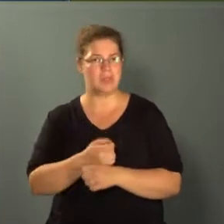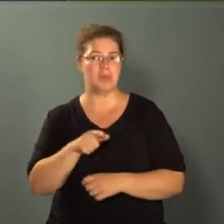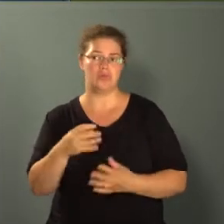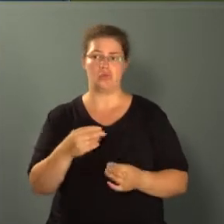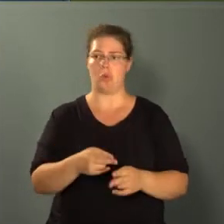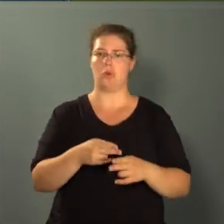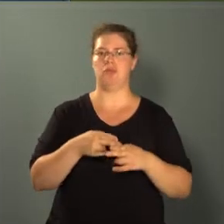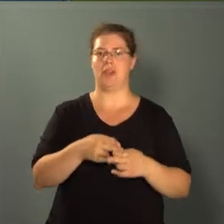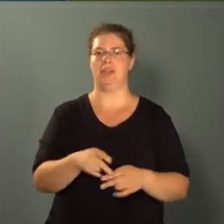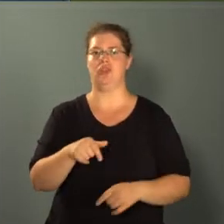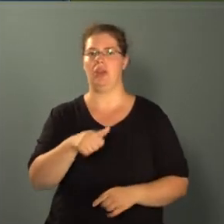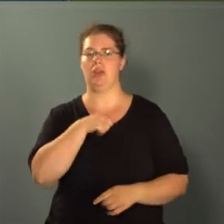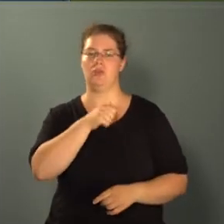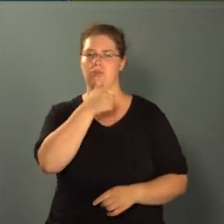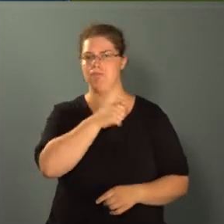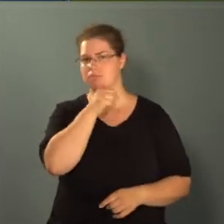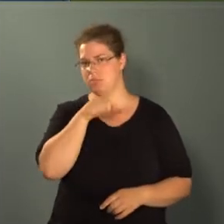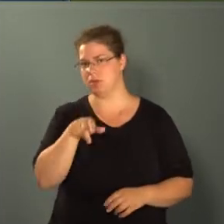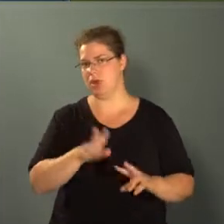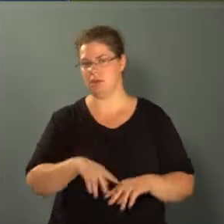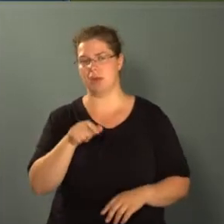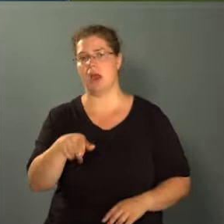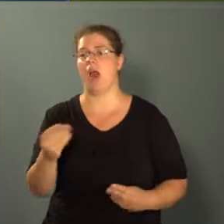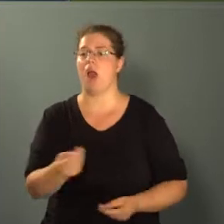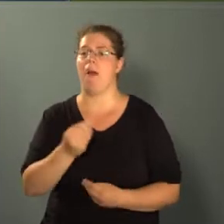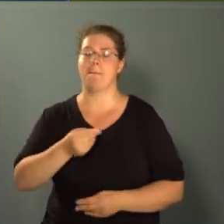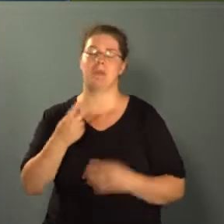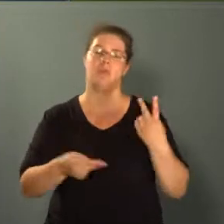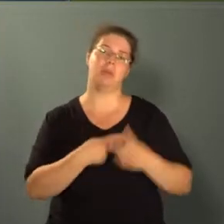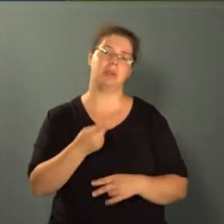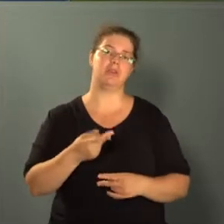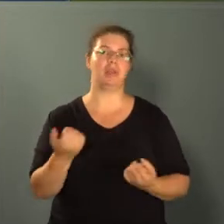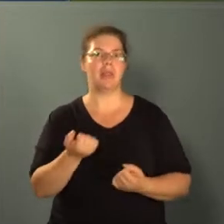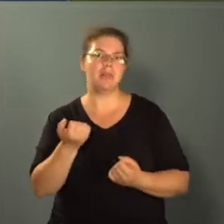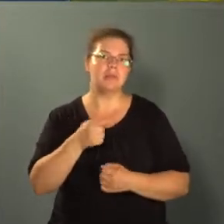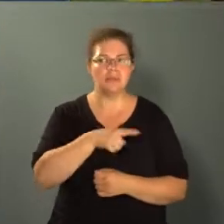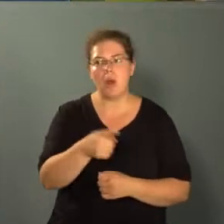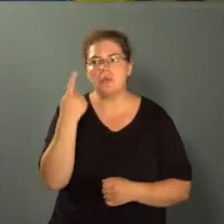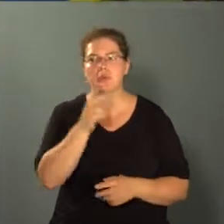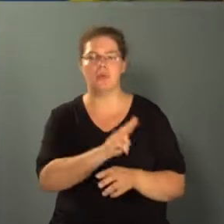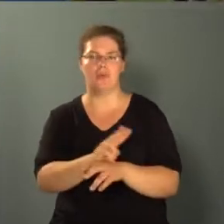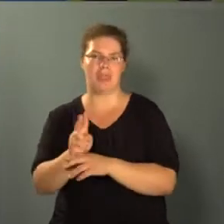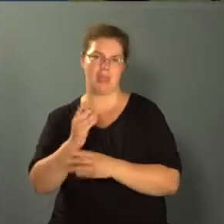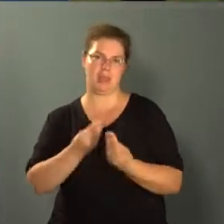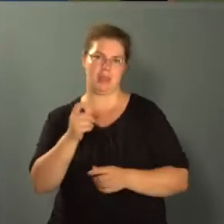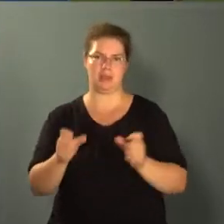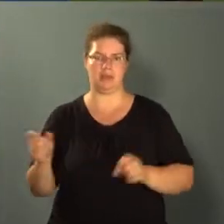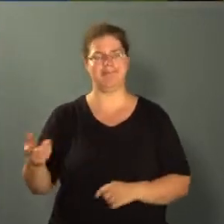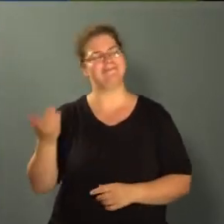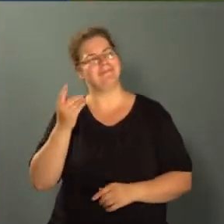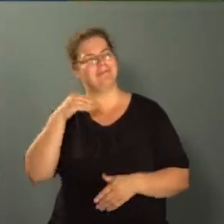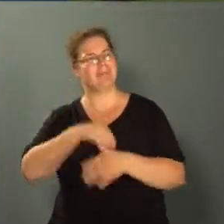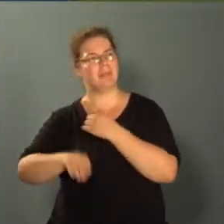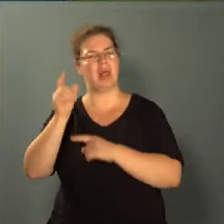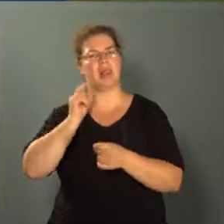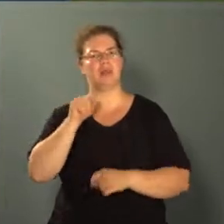sok segítséget nyújt ez a GPS rendszer, ami folyamatosan a edzéseken is a játékosok tudjuk figyelni. És hogyha belegondolsz,